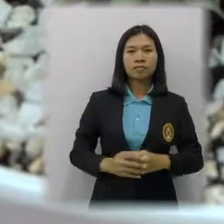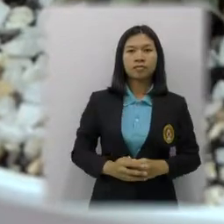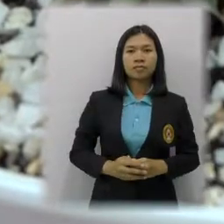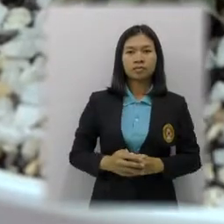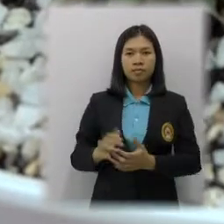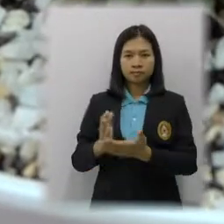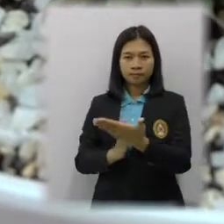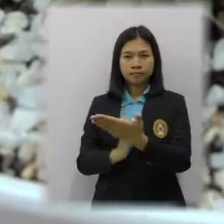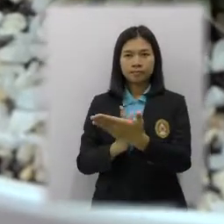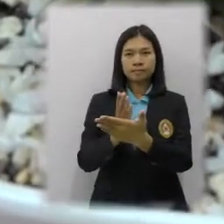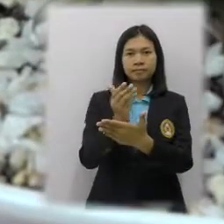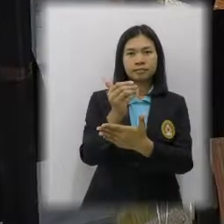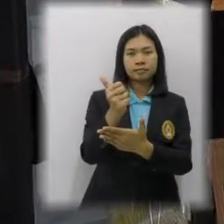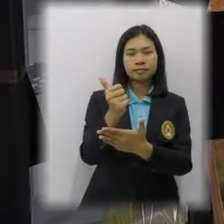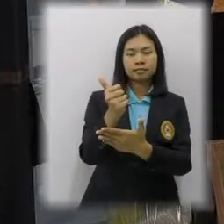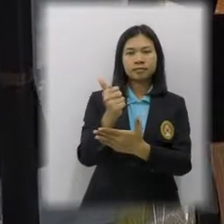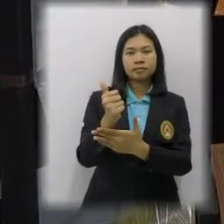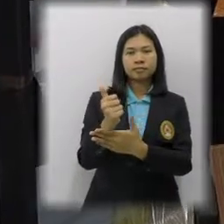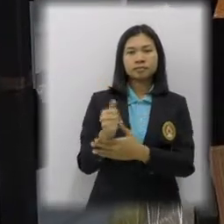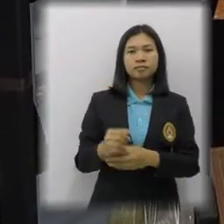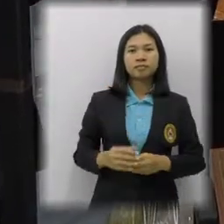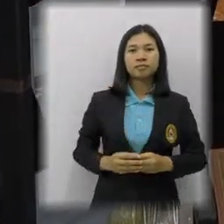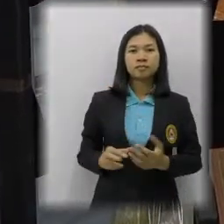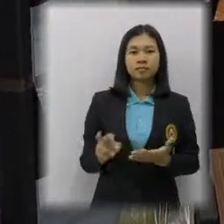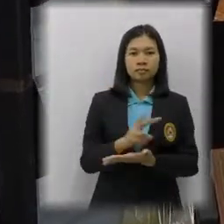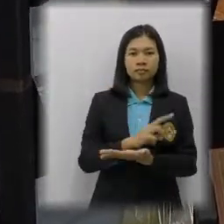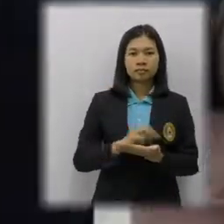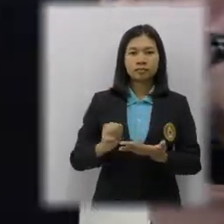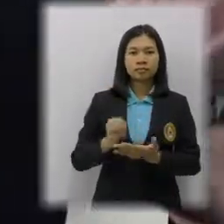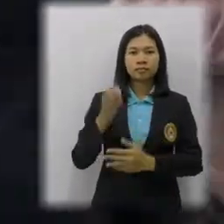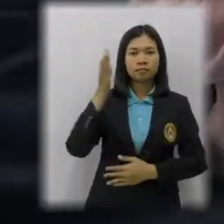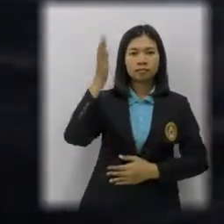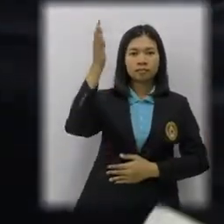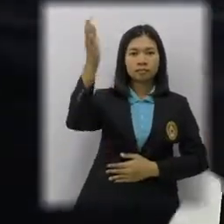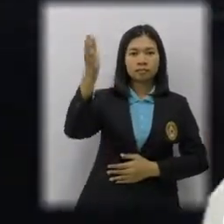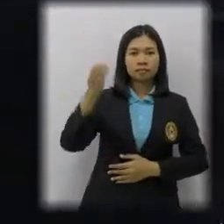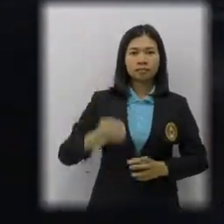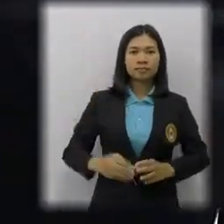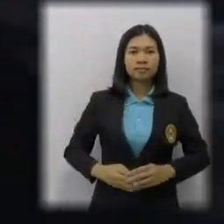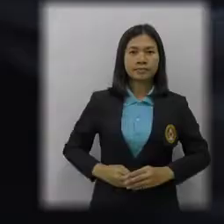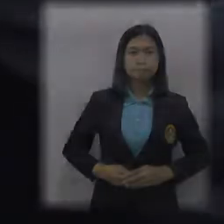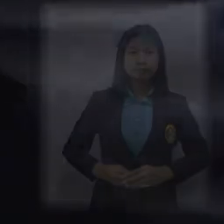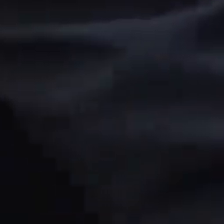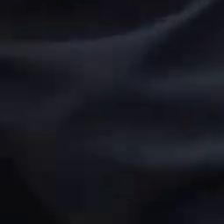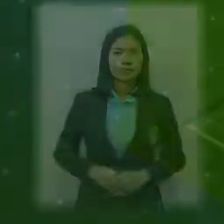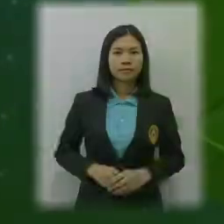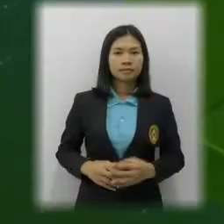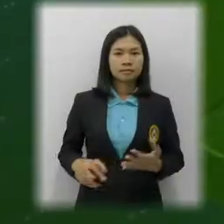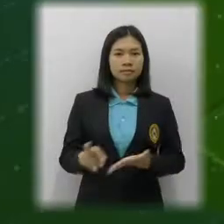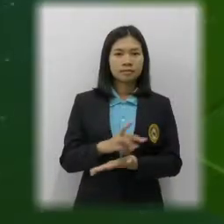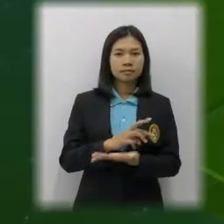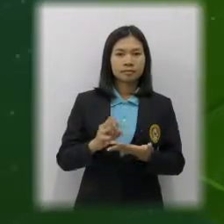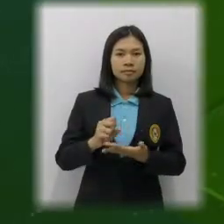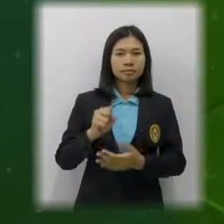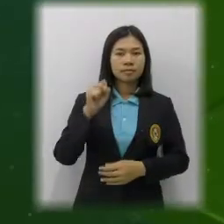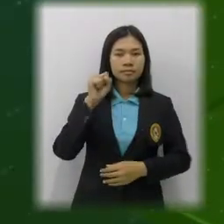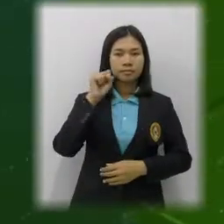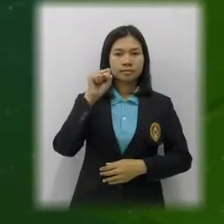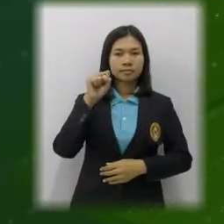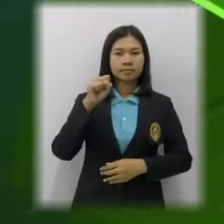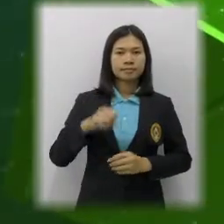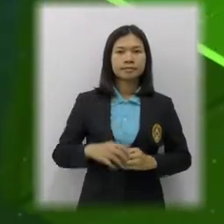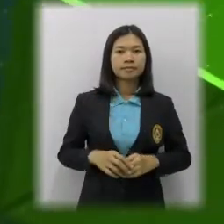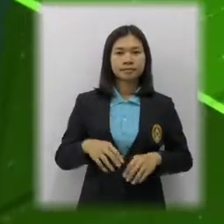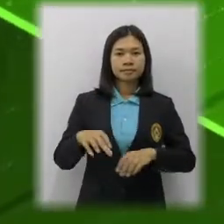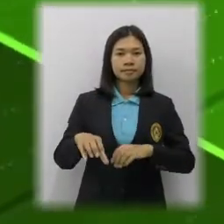ทยาลัยให้บรรลุเป้าหมายและบรรลุวิสัยทัศน์ของมหาวิทยาลัยต่อไปมหาวิทยาลัยราชภัฏส